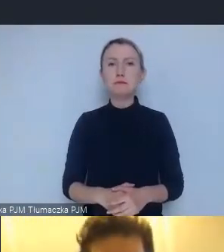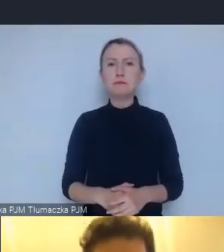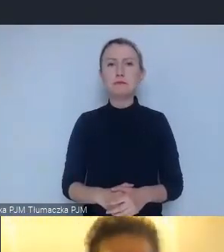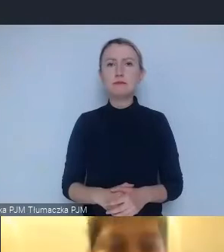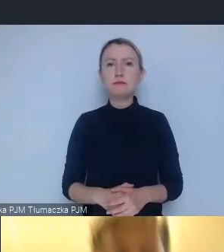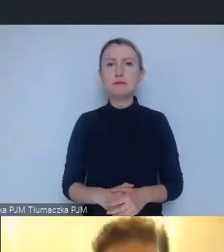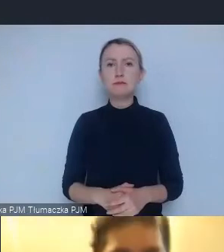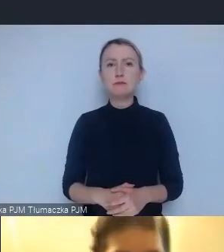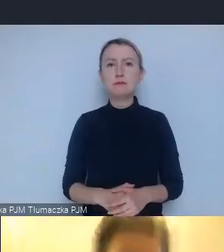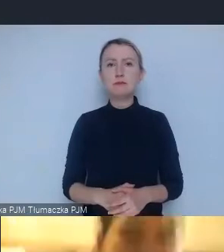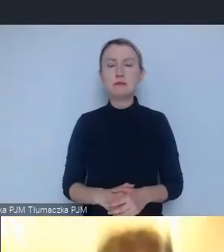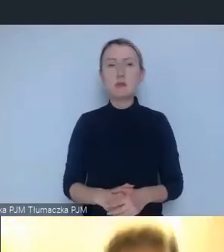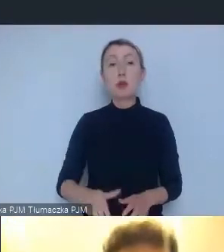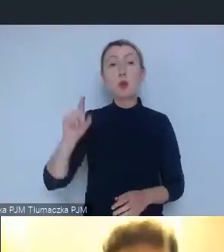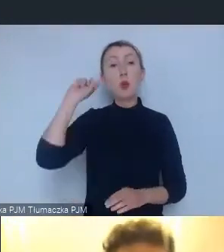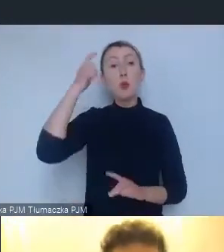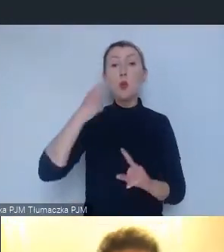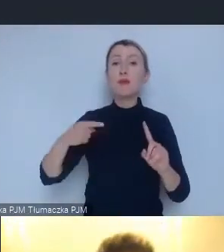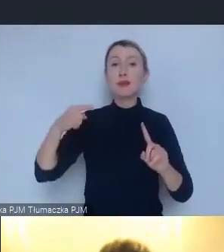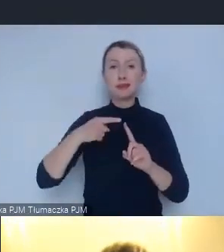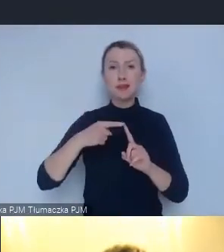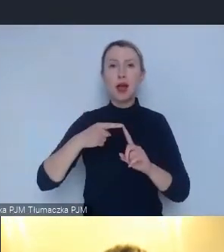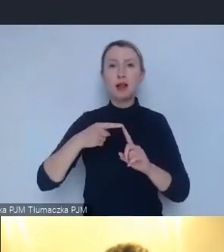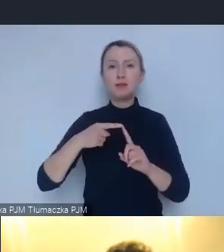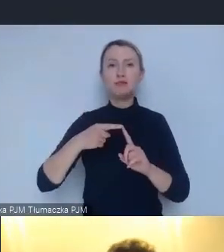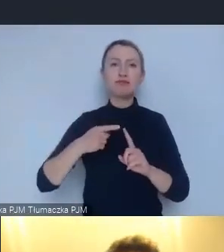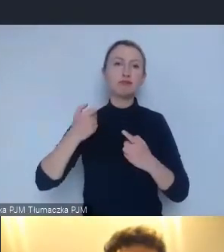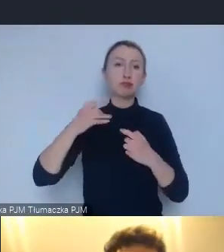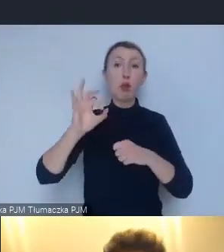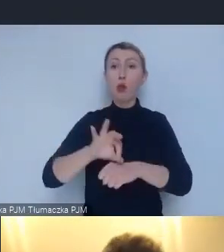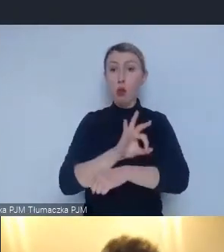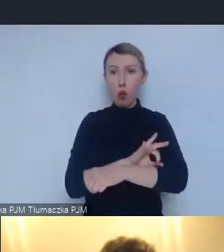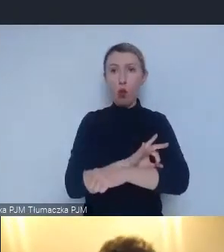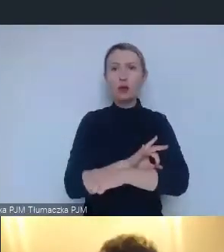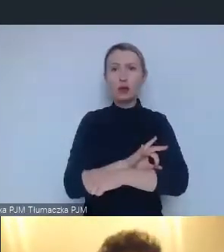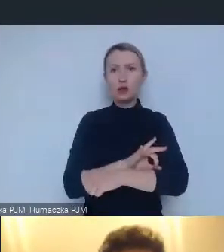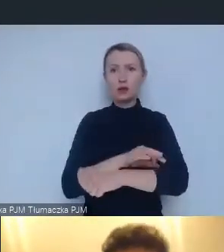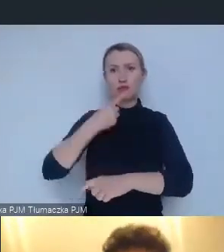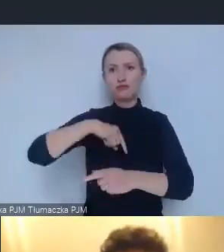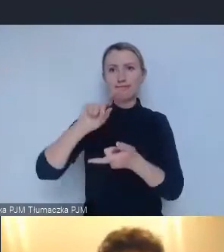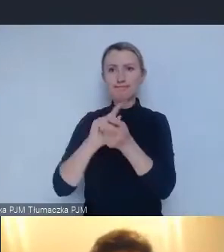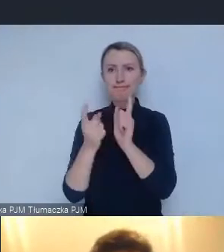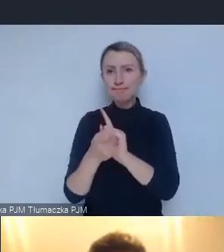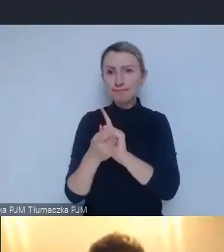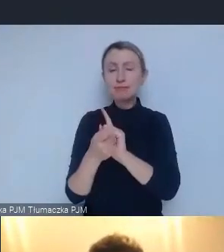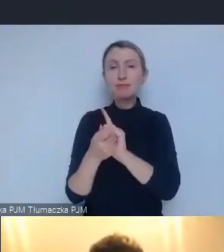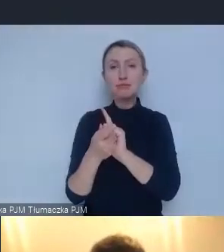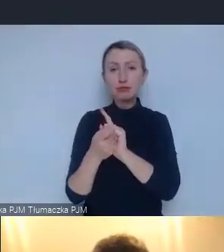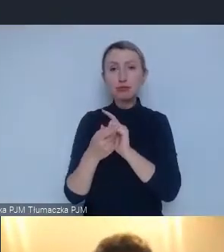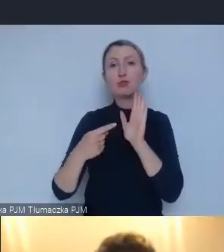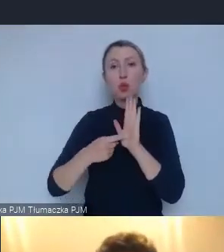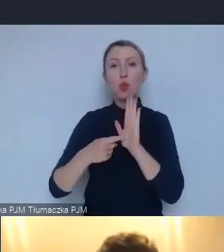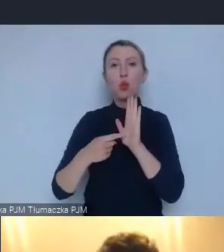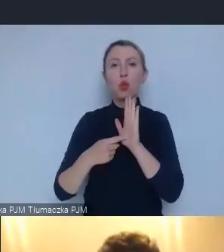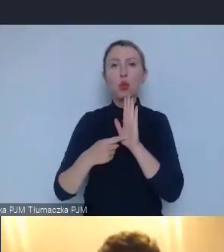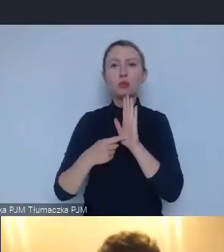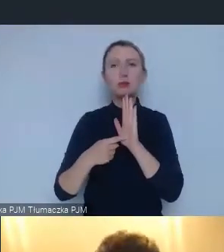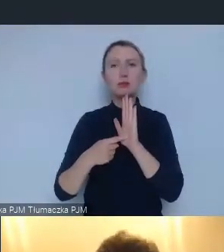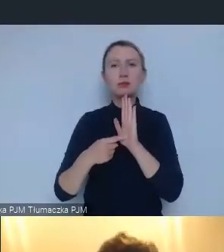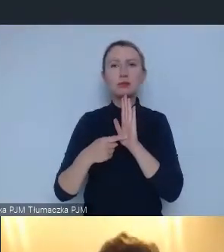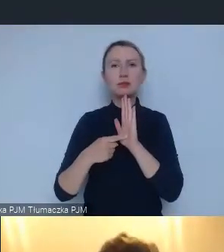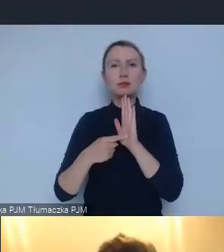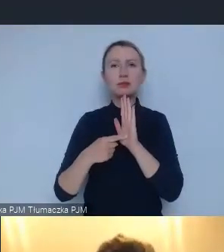jakby głównym celem tego projektu, w którym się spotykamy, jest